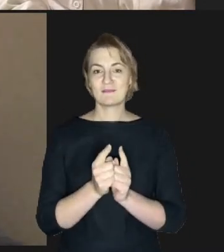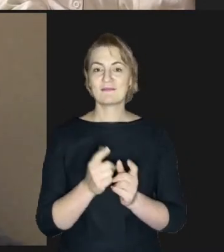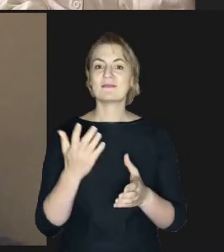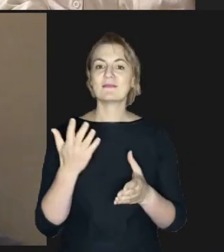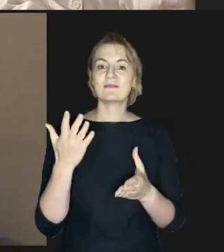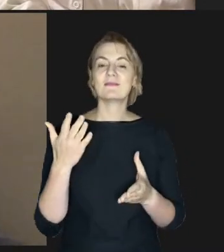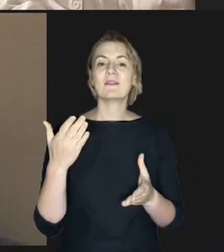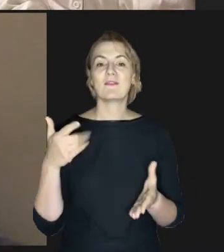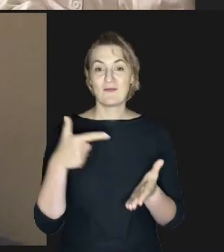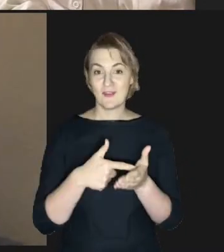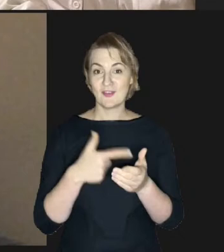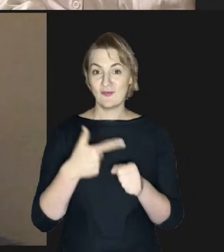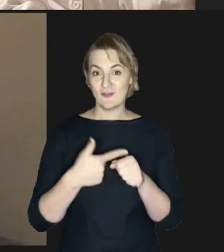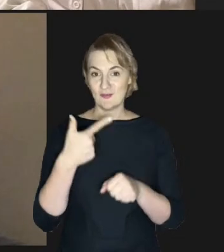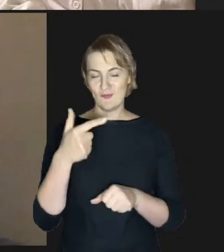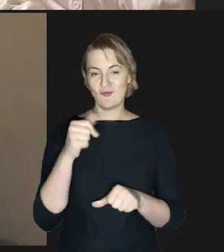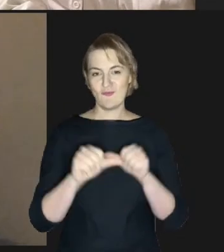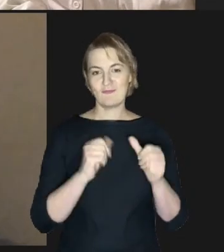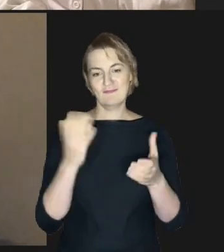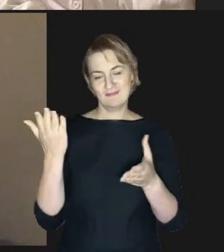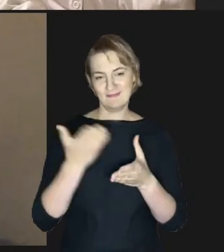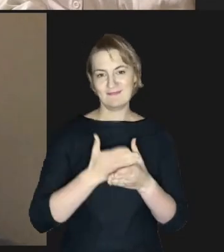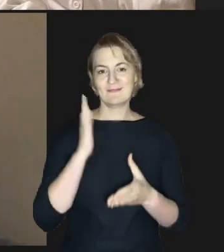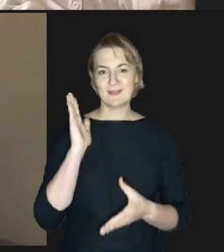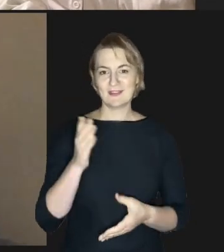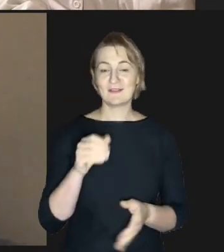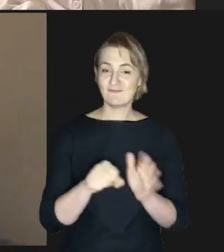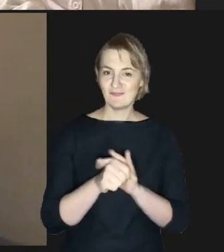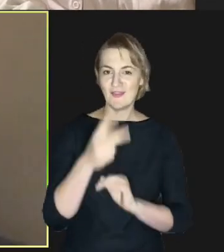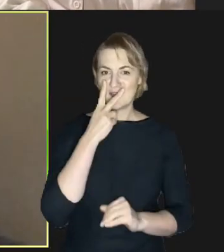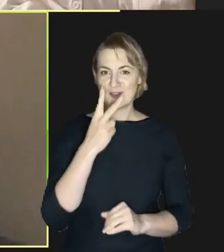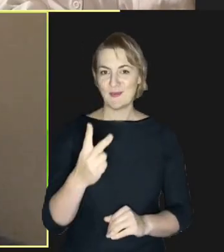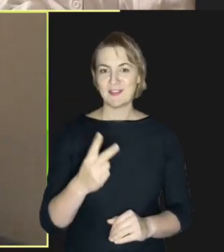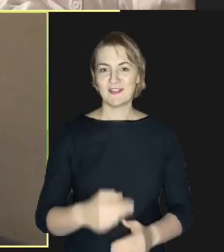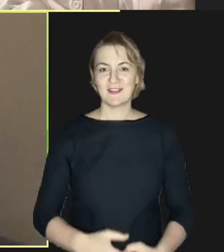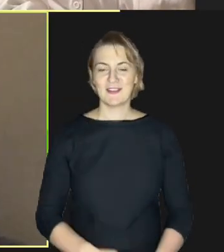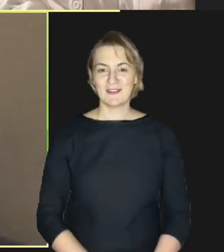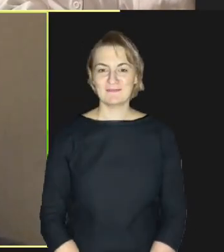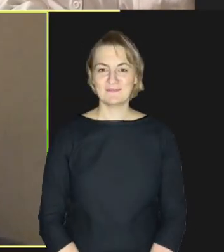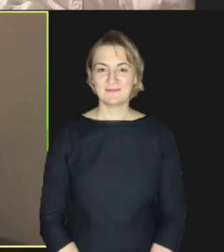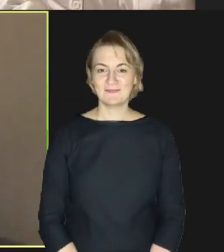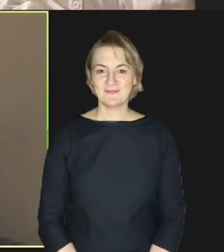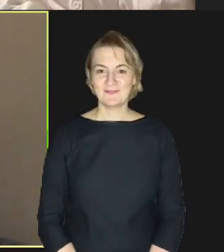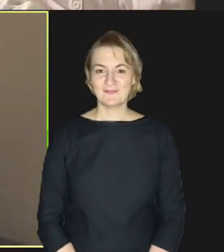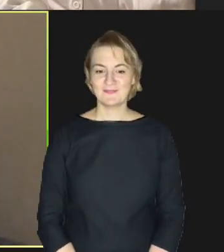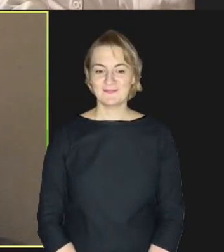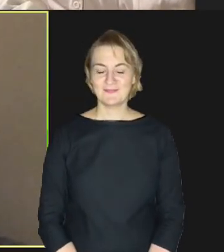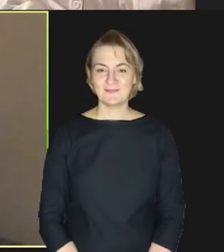2022 roku. Do zobaczenia. Do zobaczenia.